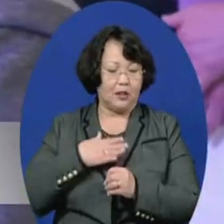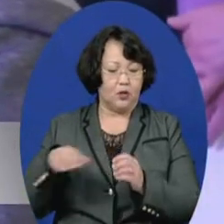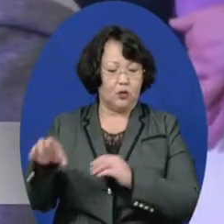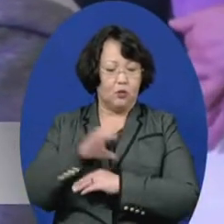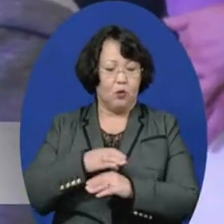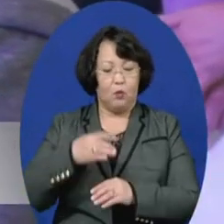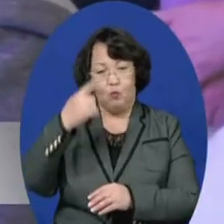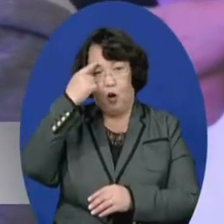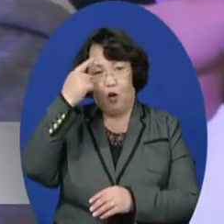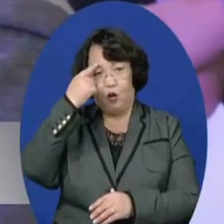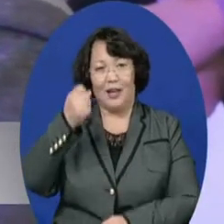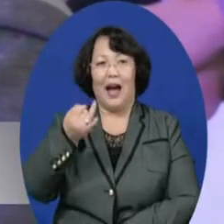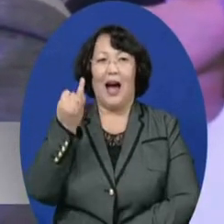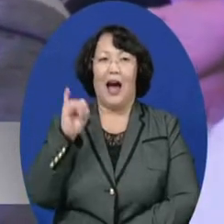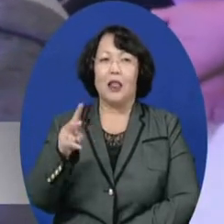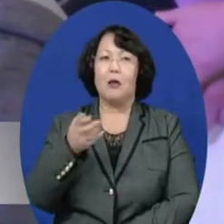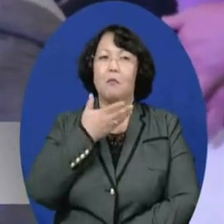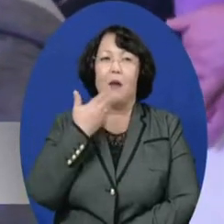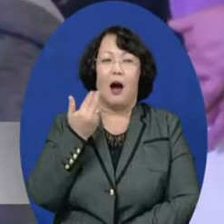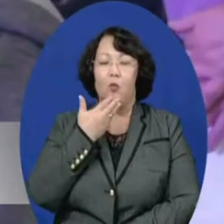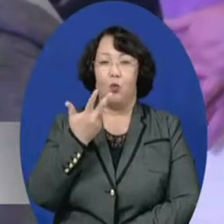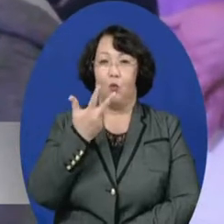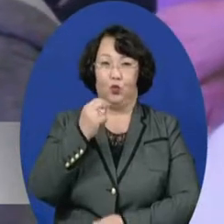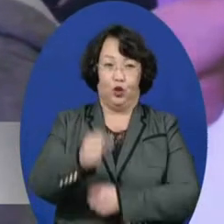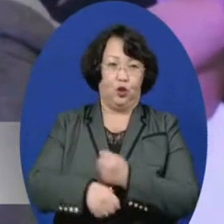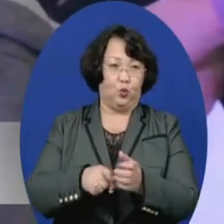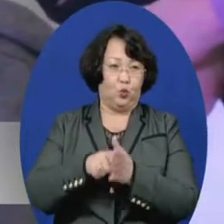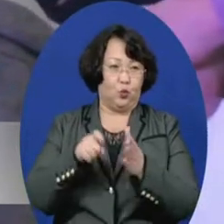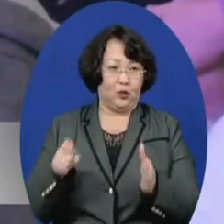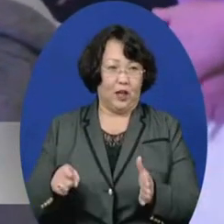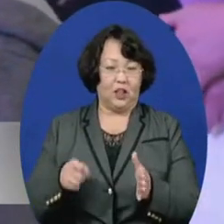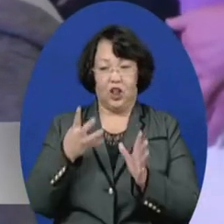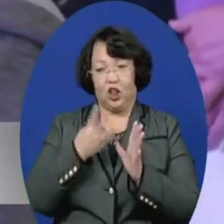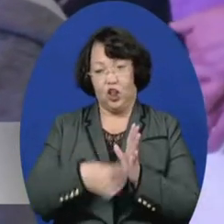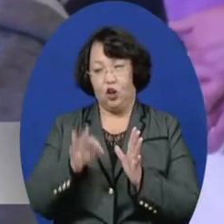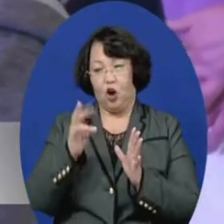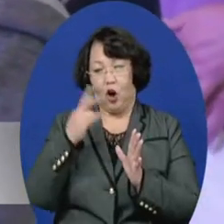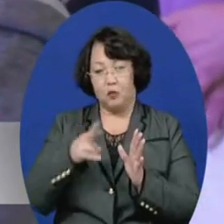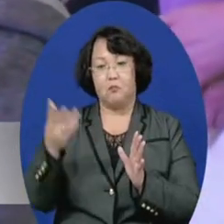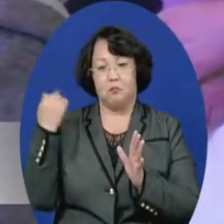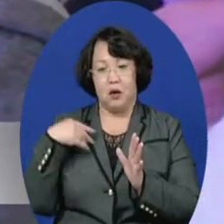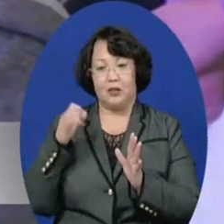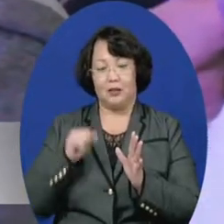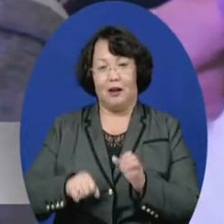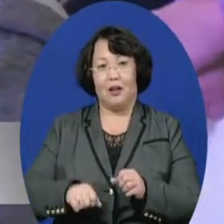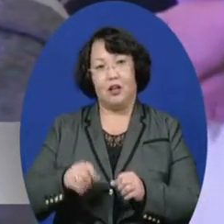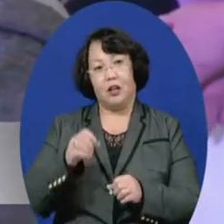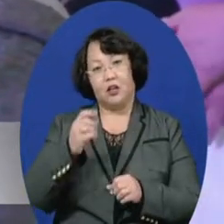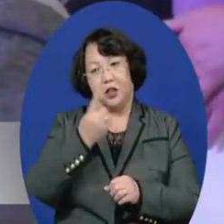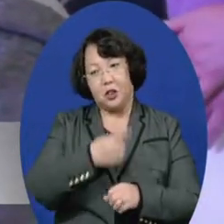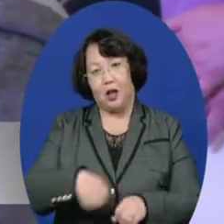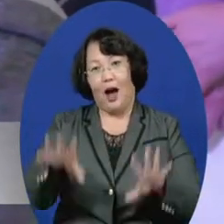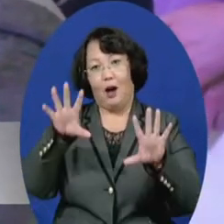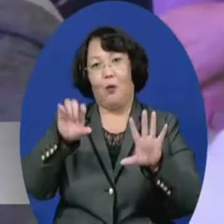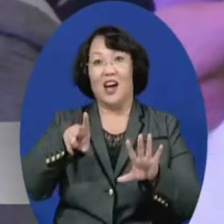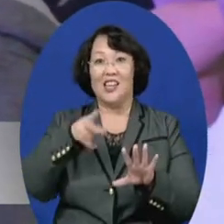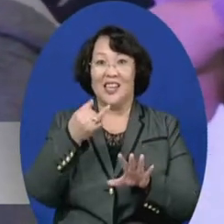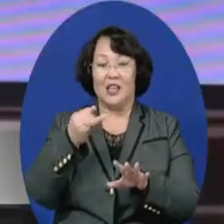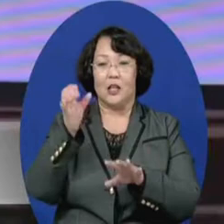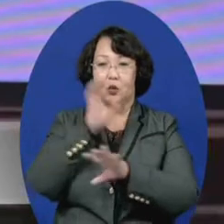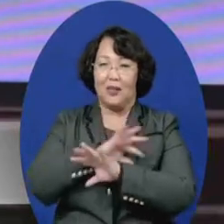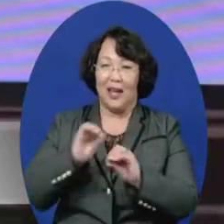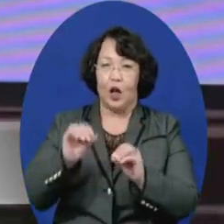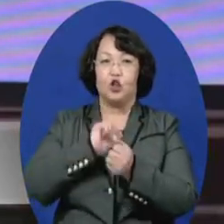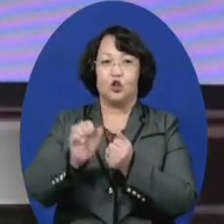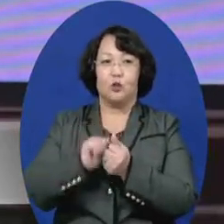энэ Монгол ам байдгүй. Одоо баг 30 жил болхоо 90 оны үед болохоор байсан 10 гаруй төгсөх хүмүүс ингээд сургаад төгсөөд ингээд